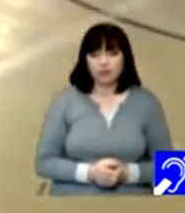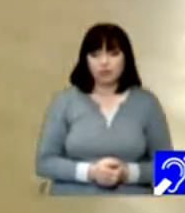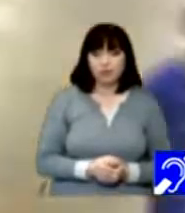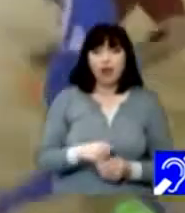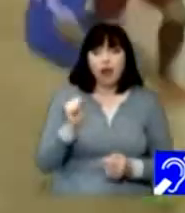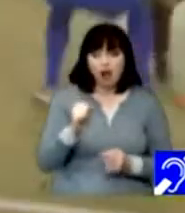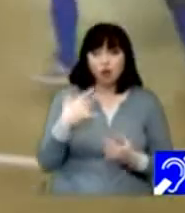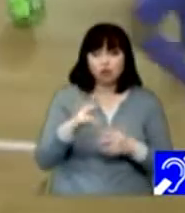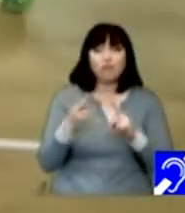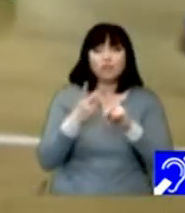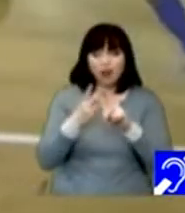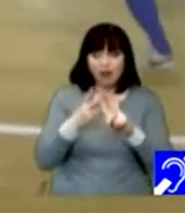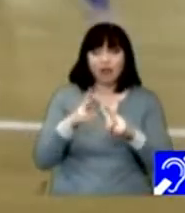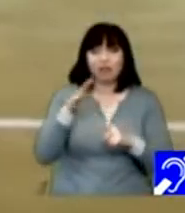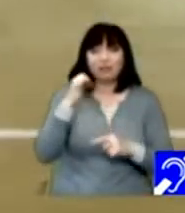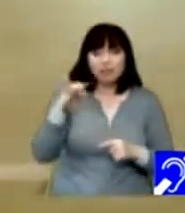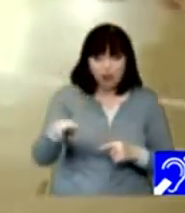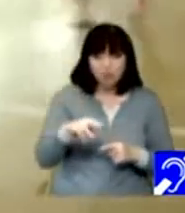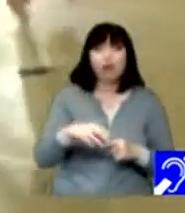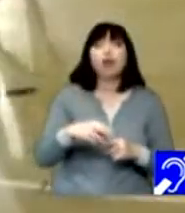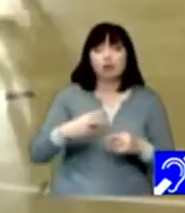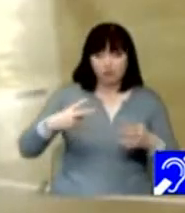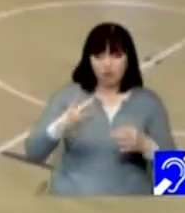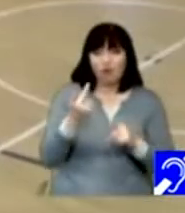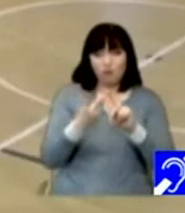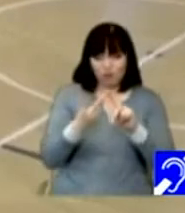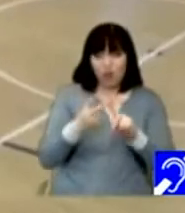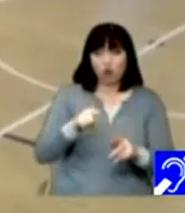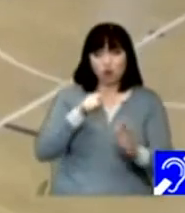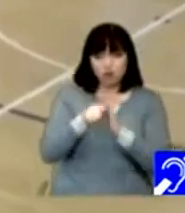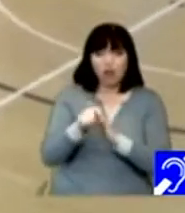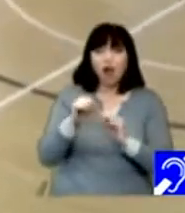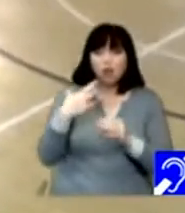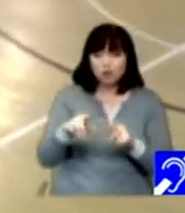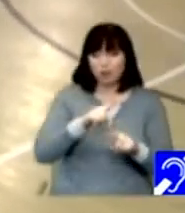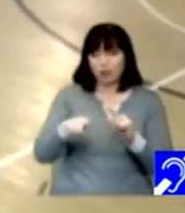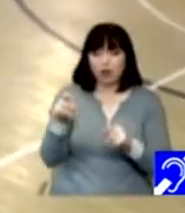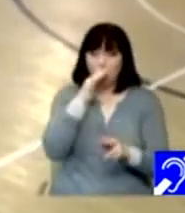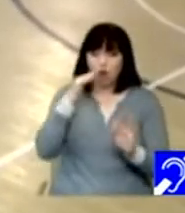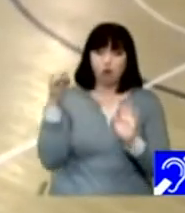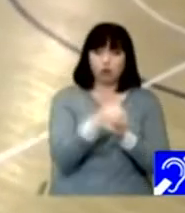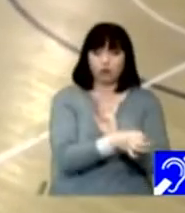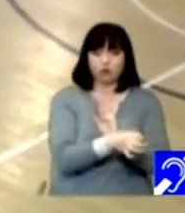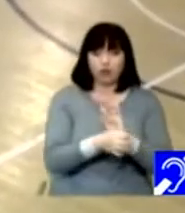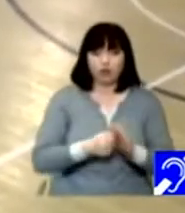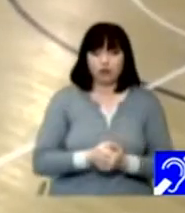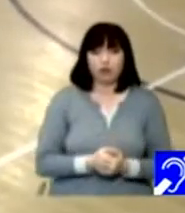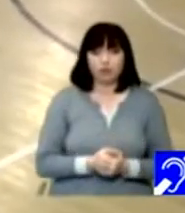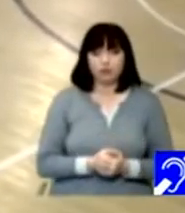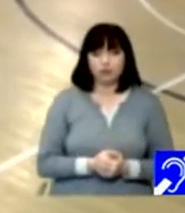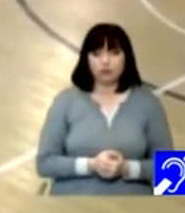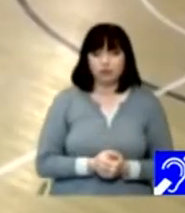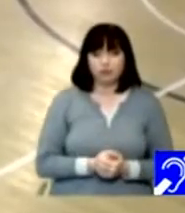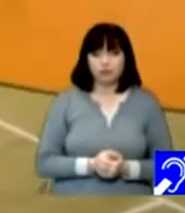În partea secundă, Veceaslav Lisa a dublat avantajul, iar peste câteva minute, Dinamo Plus a redus din diferență prin